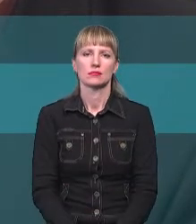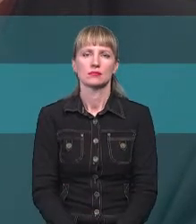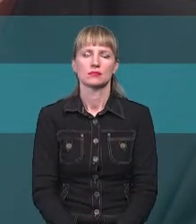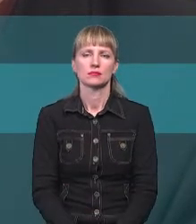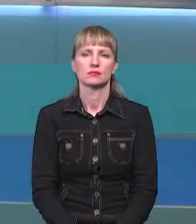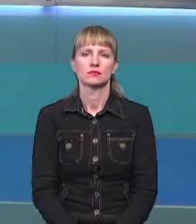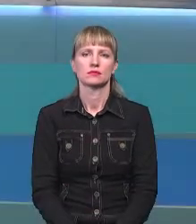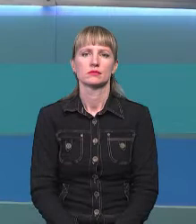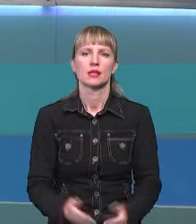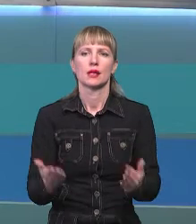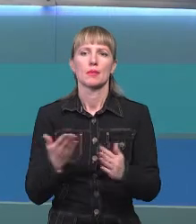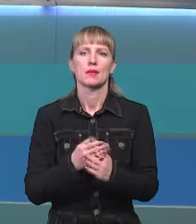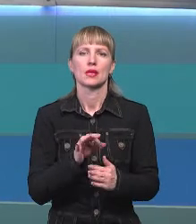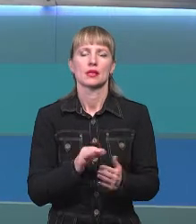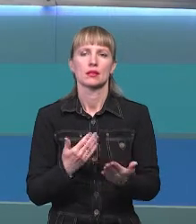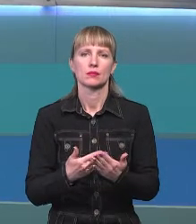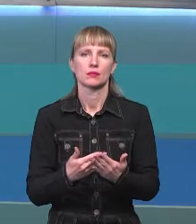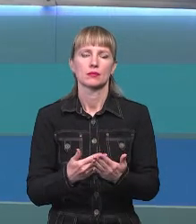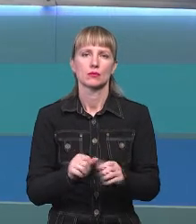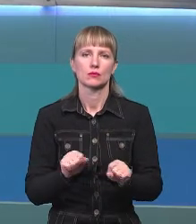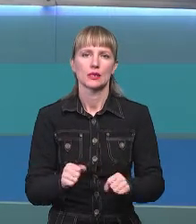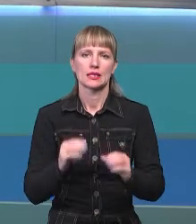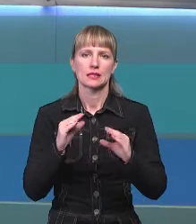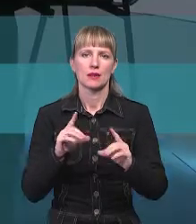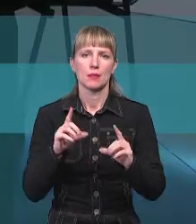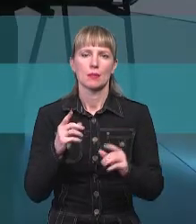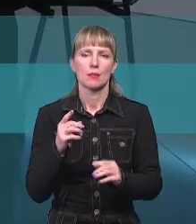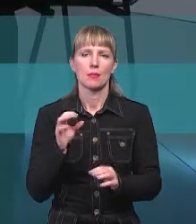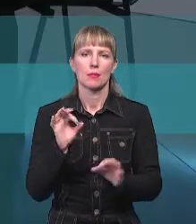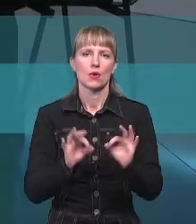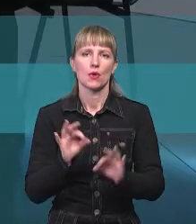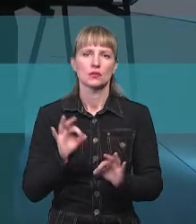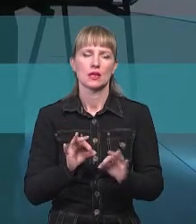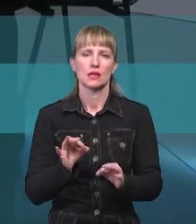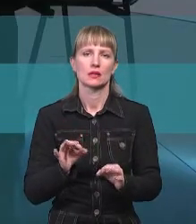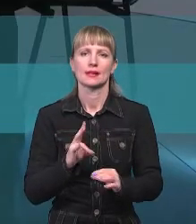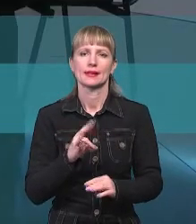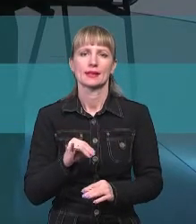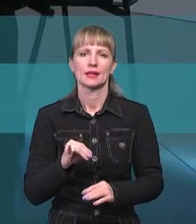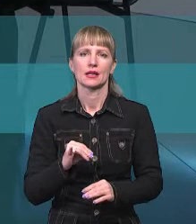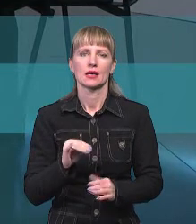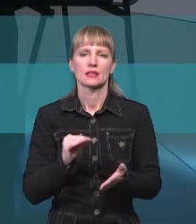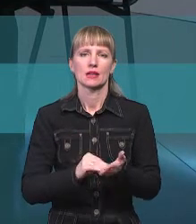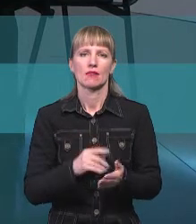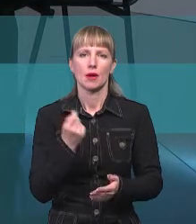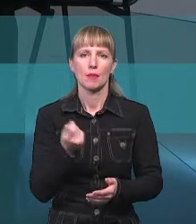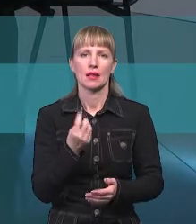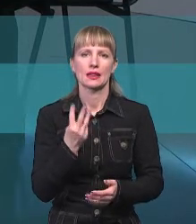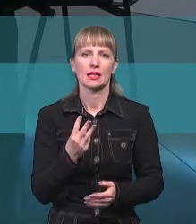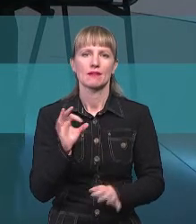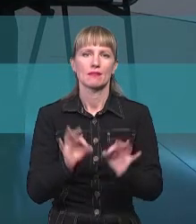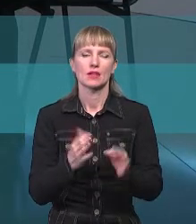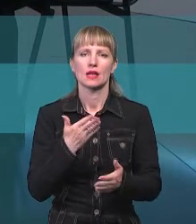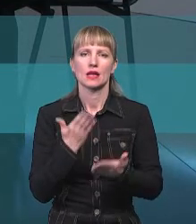В якому сенсі пільги? Ну, наприклад, там, можливо, зниження відсоткової ставки або ще щось. Ні, ставка мала, 3%, якщо